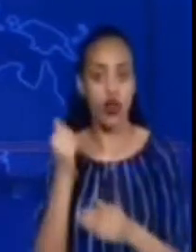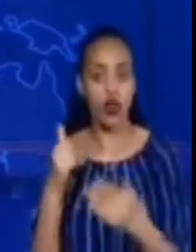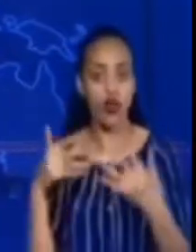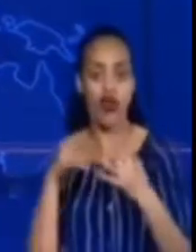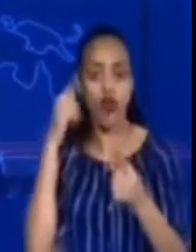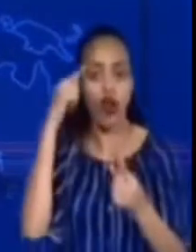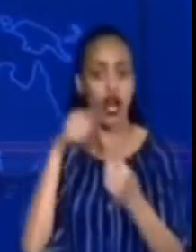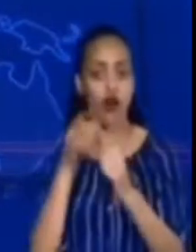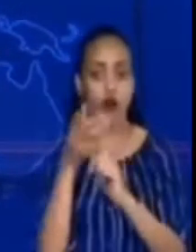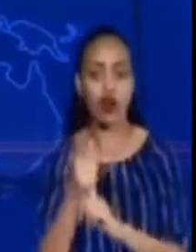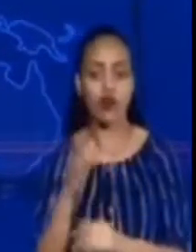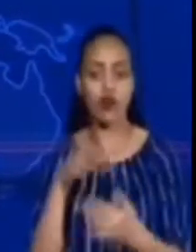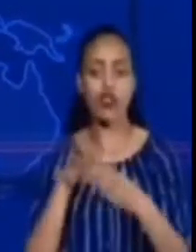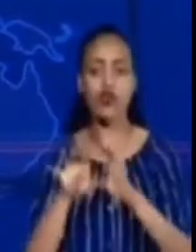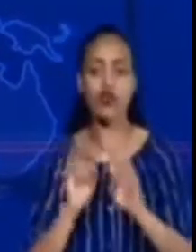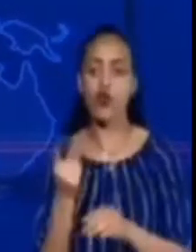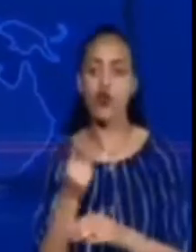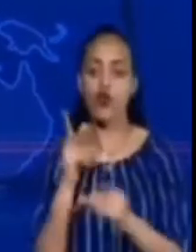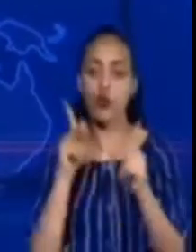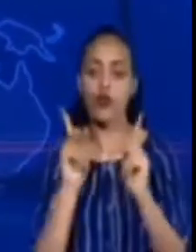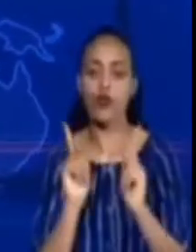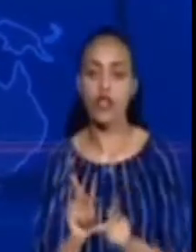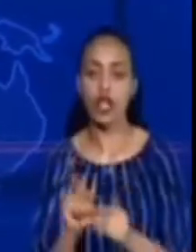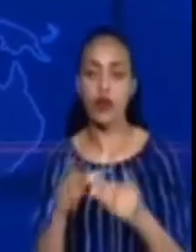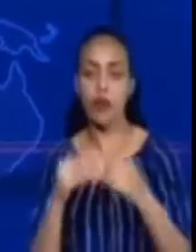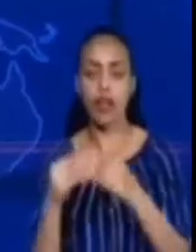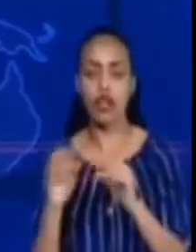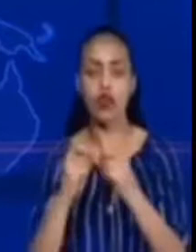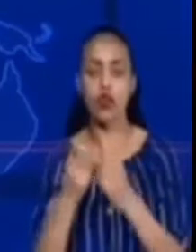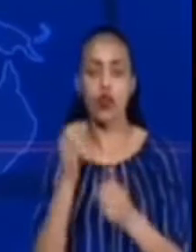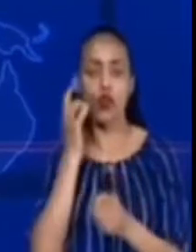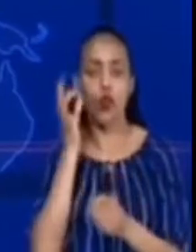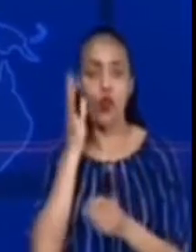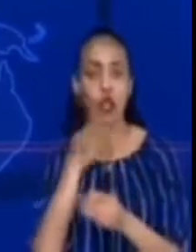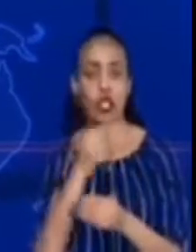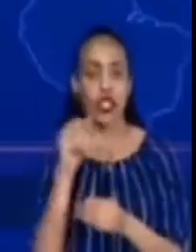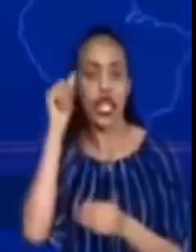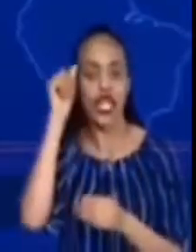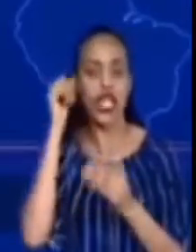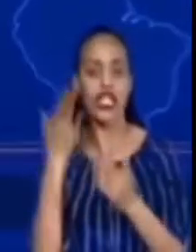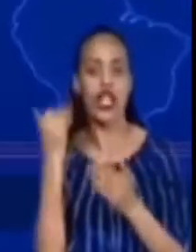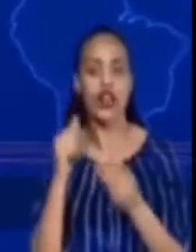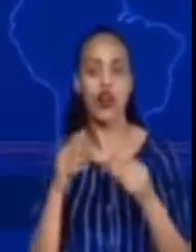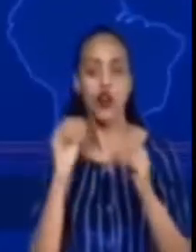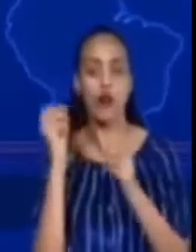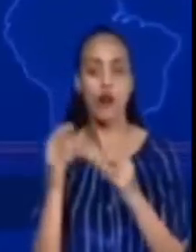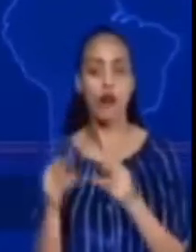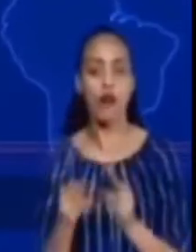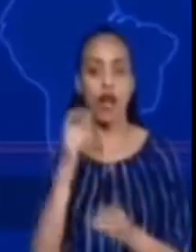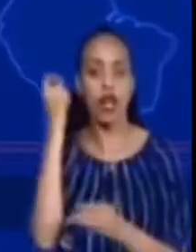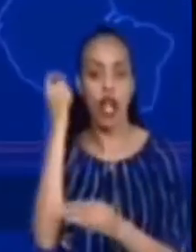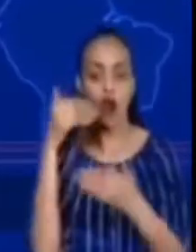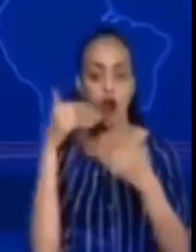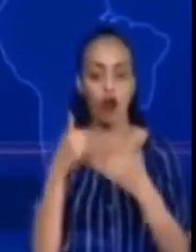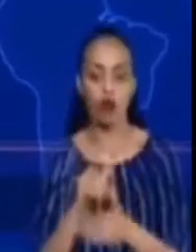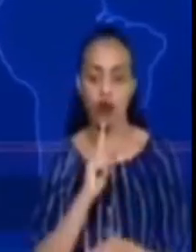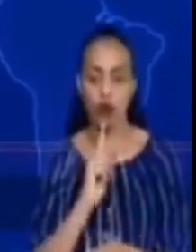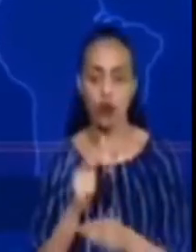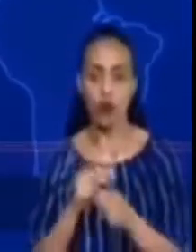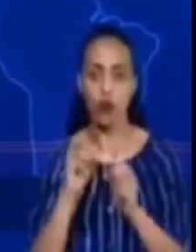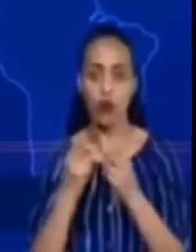ወይ እኔ ተካኝ እኔ 48 ዓመት ሆኖኛል 2 ዓመት ነው ቀርቼ በቃ እሷ ምን እንደምትሆን አላቀም